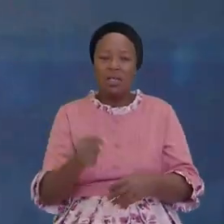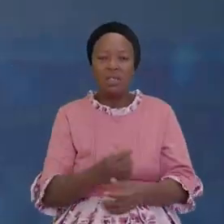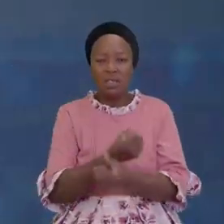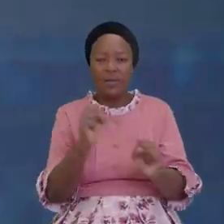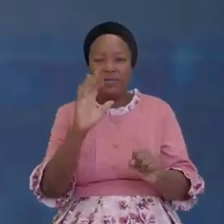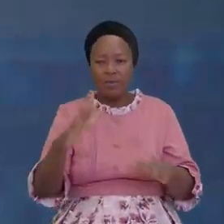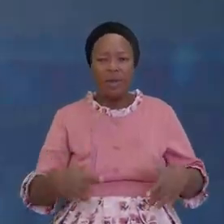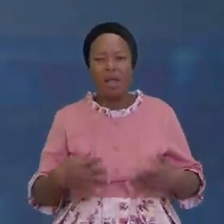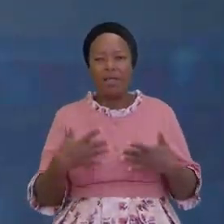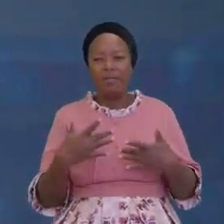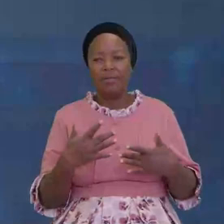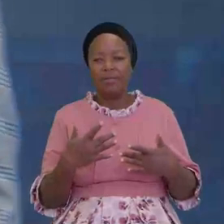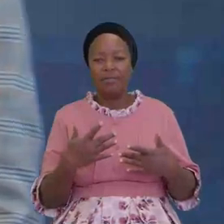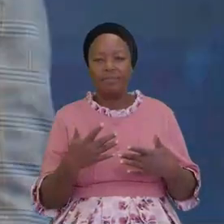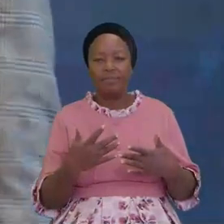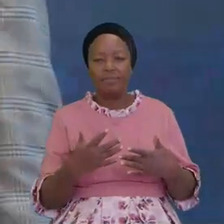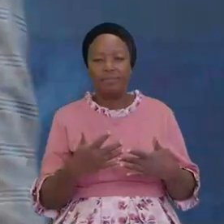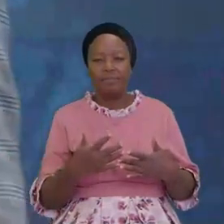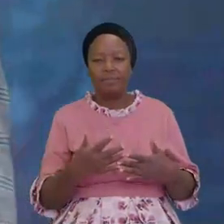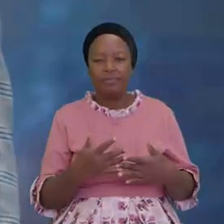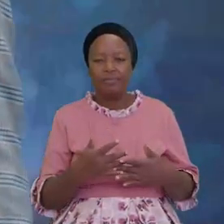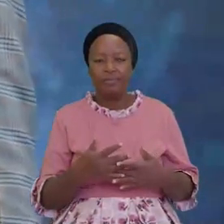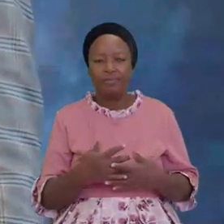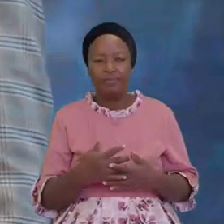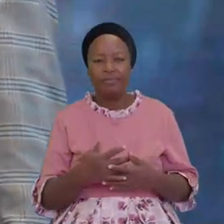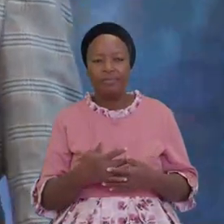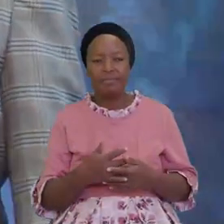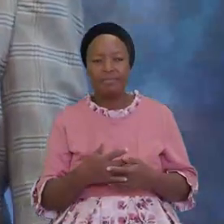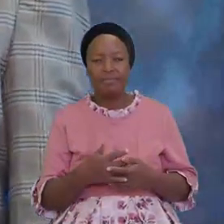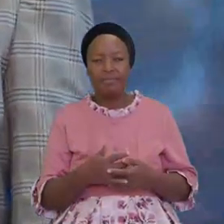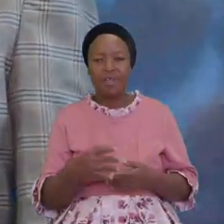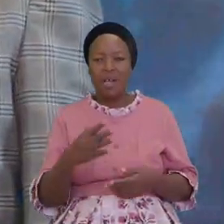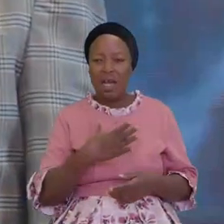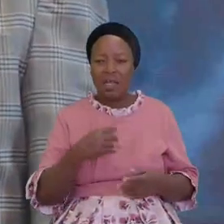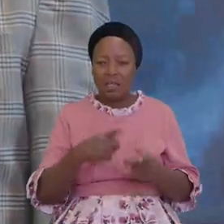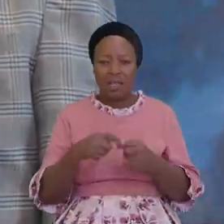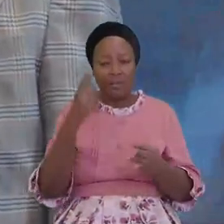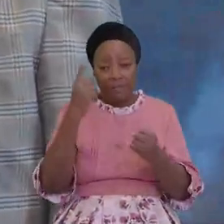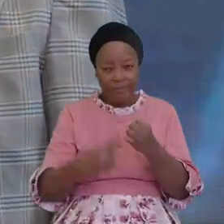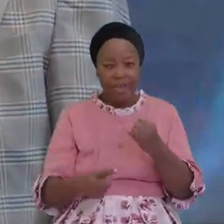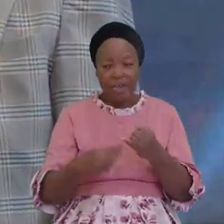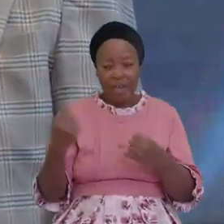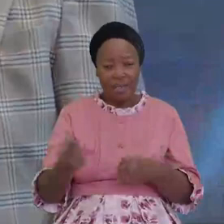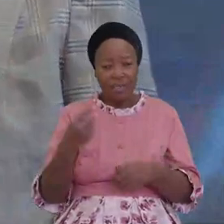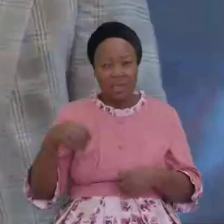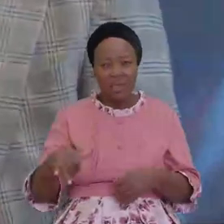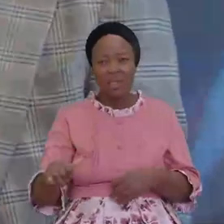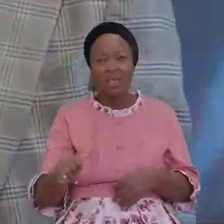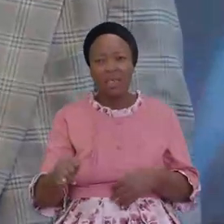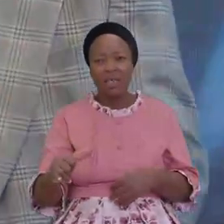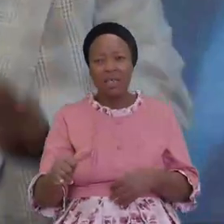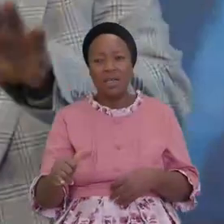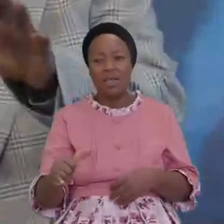Toute forme de distraction, de destruction sur la terre, il rachète ta vie.